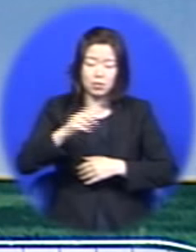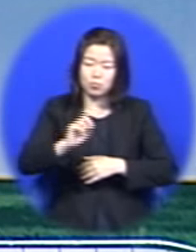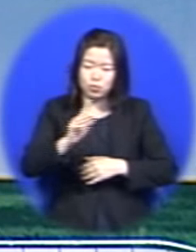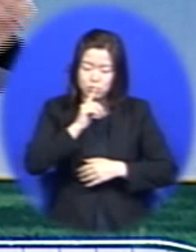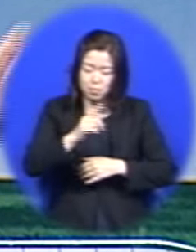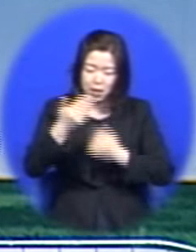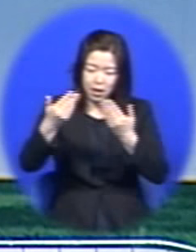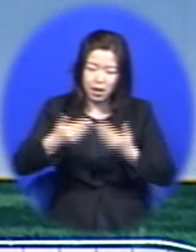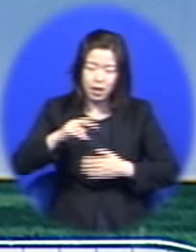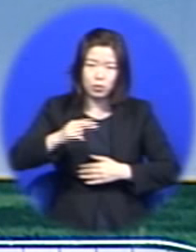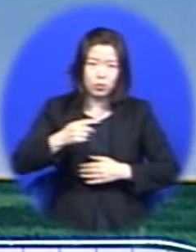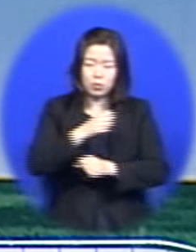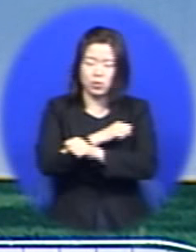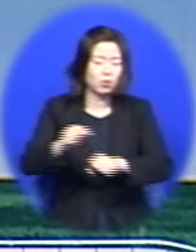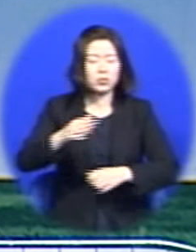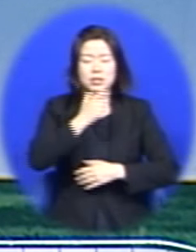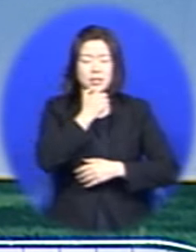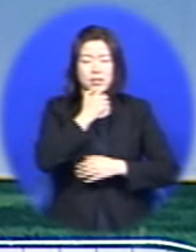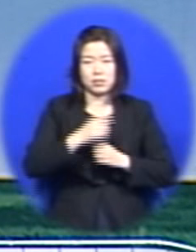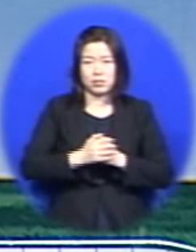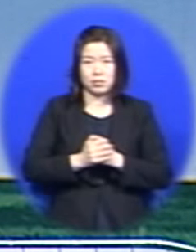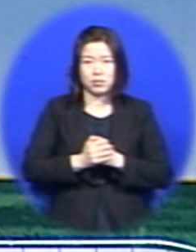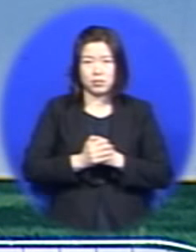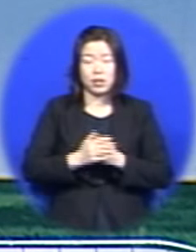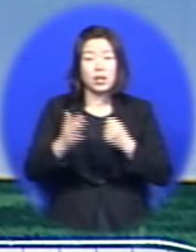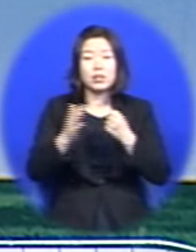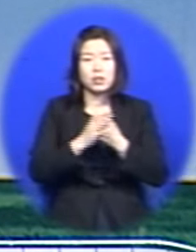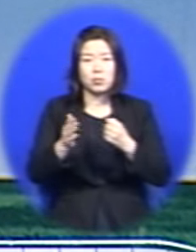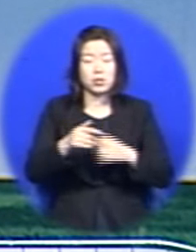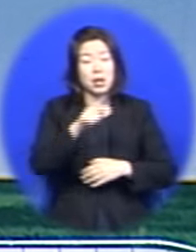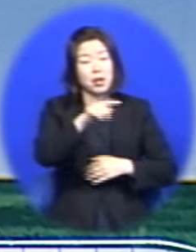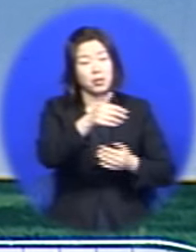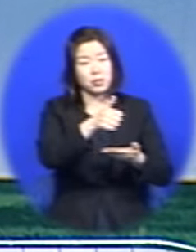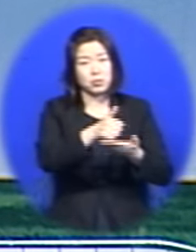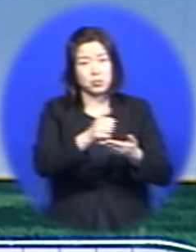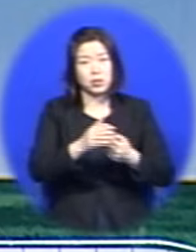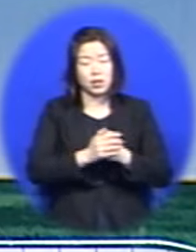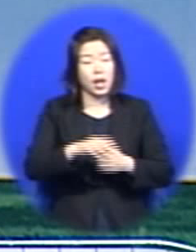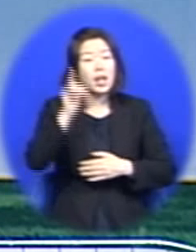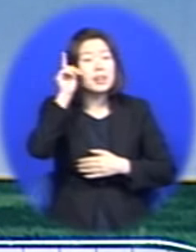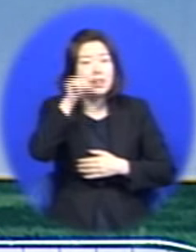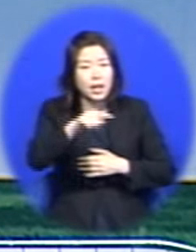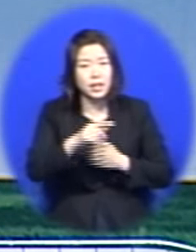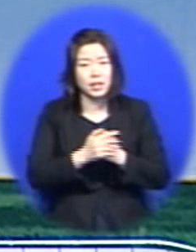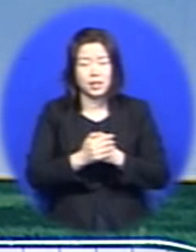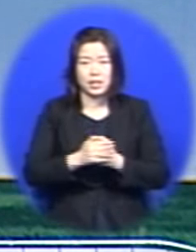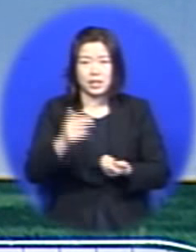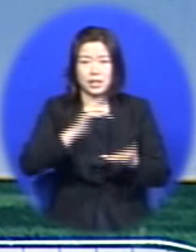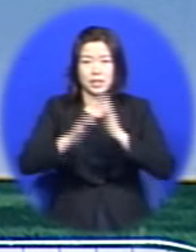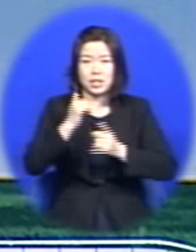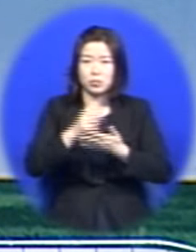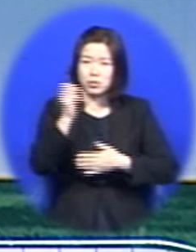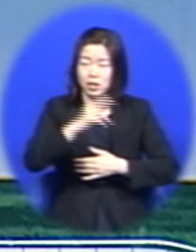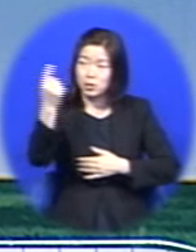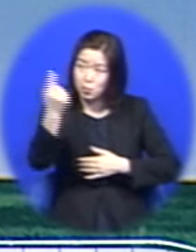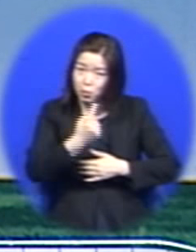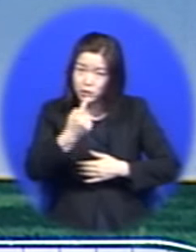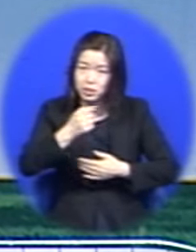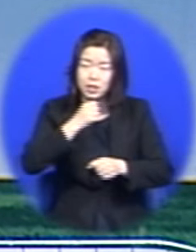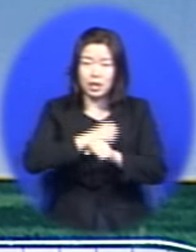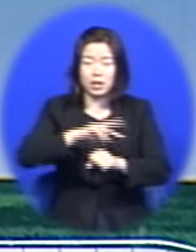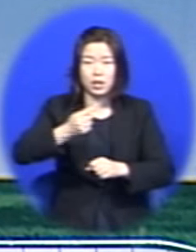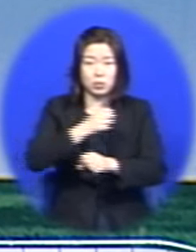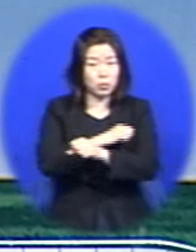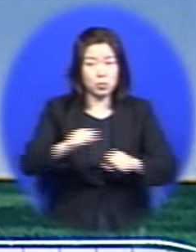하셔도 나는 용서 안 할 겁니다. 그래서 제가 그분에게 내일 예수님이 재림하신다고 해도 용서